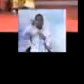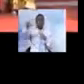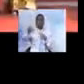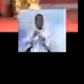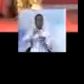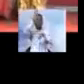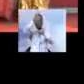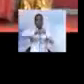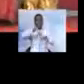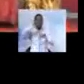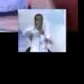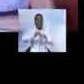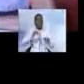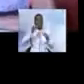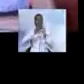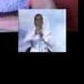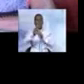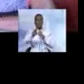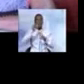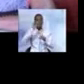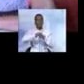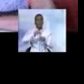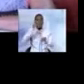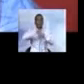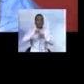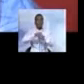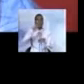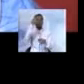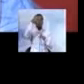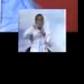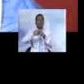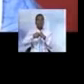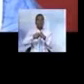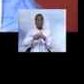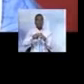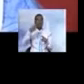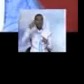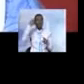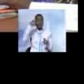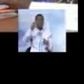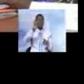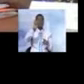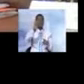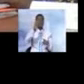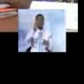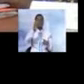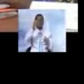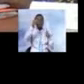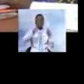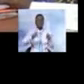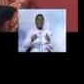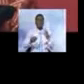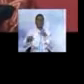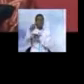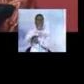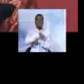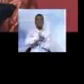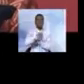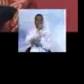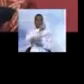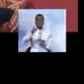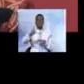devant les commissaires de la CDVR sur une période de 2 mois, à raison de 6 par jour, 100 victimes